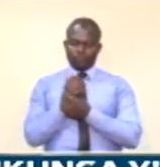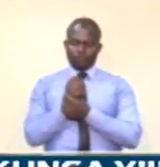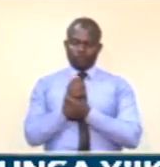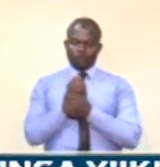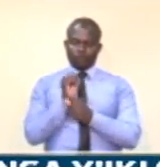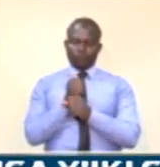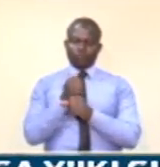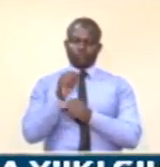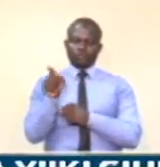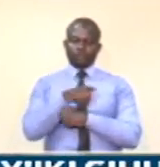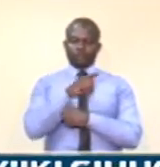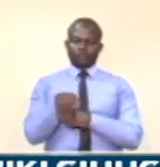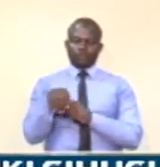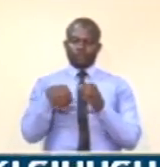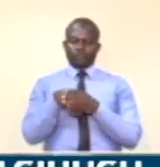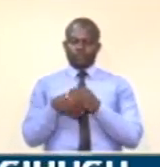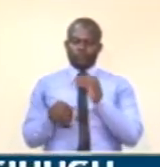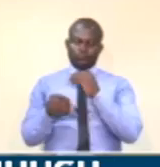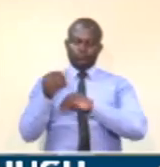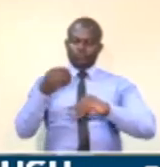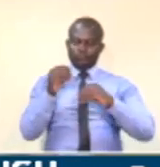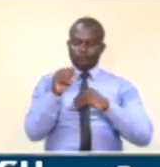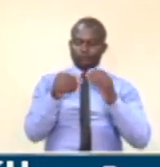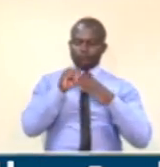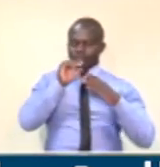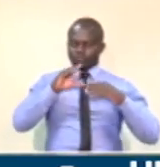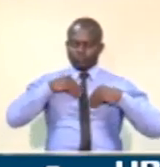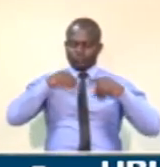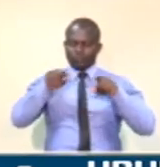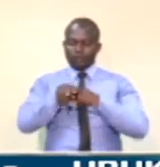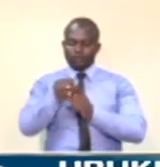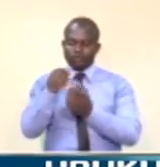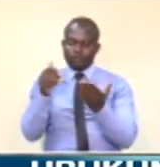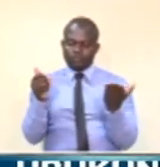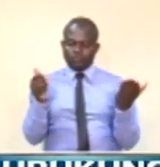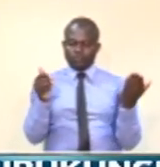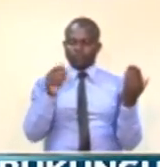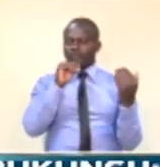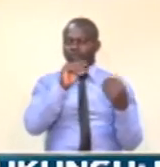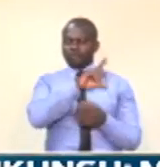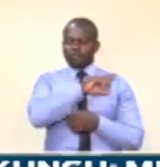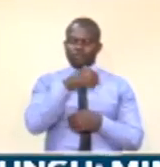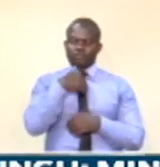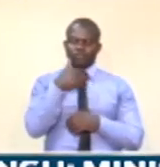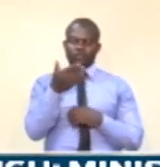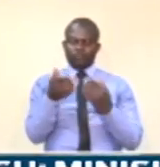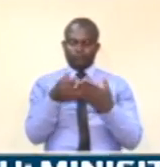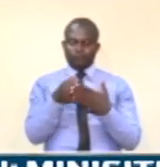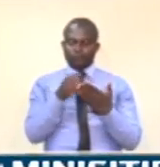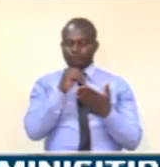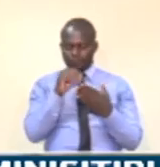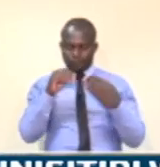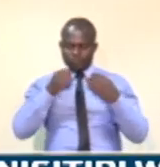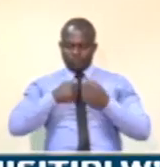z'abakora ibyaha cyangwa se z'ubucuruzi butemewe nk'ibungo bw'amahembe y'inzovu nta mahirwe bafite ntabwo u